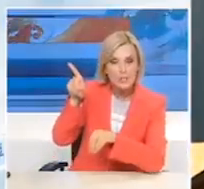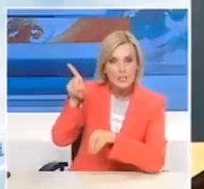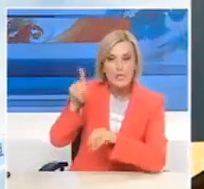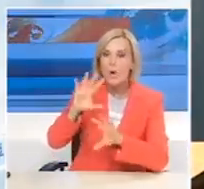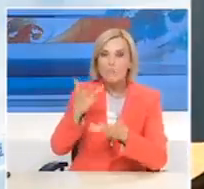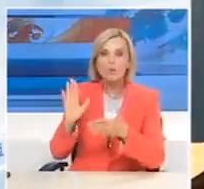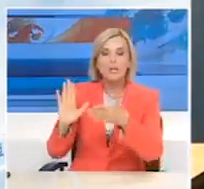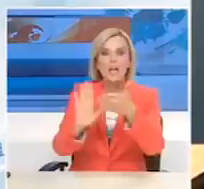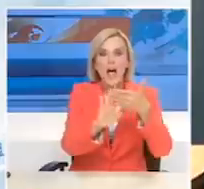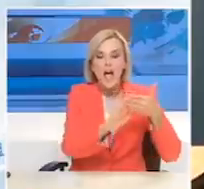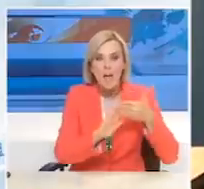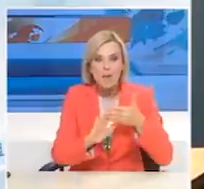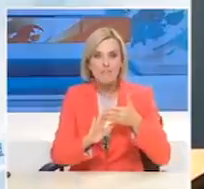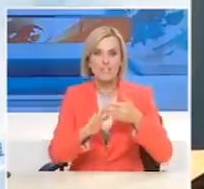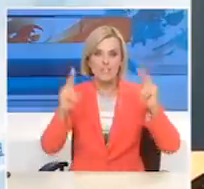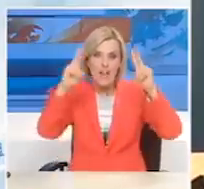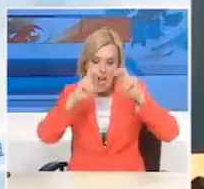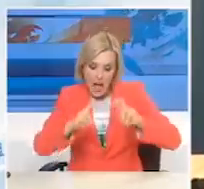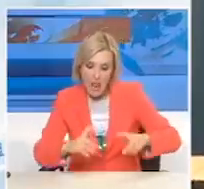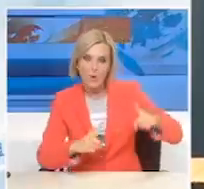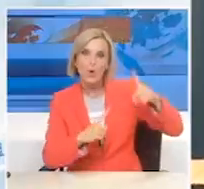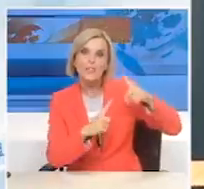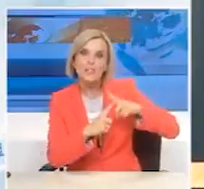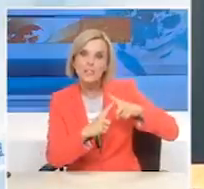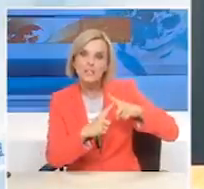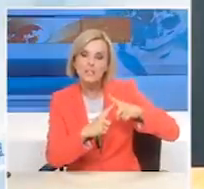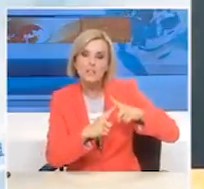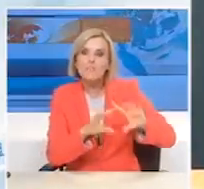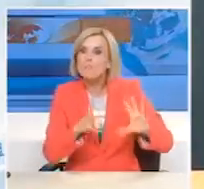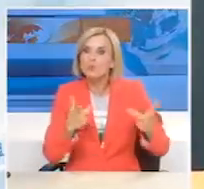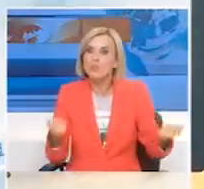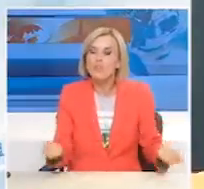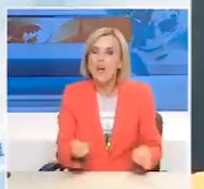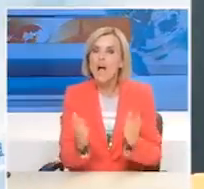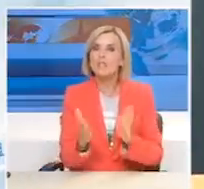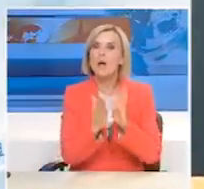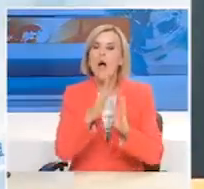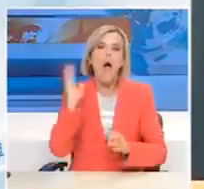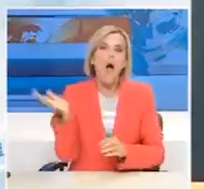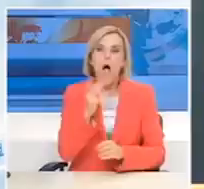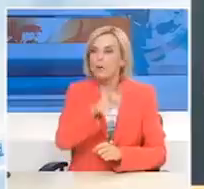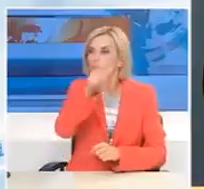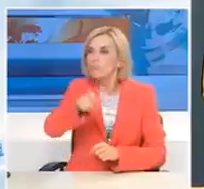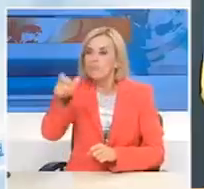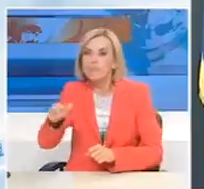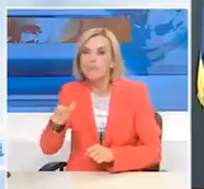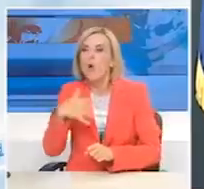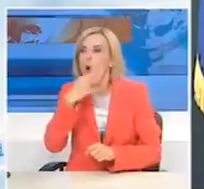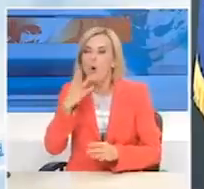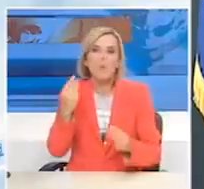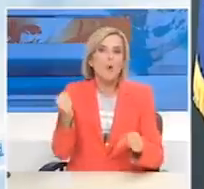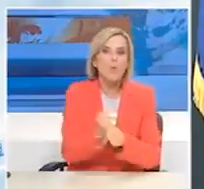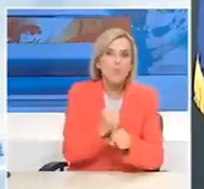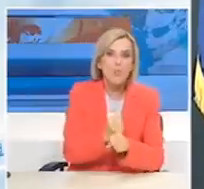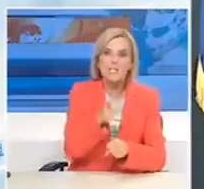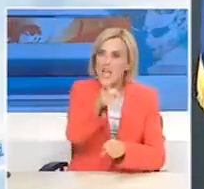κρουσμάτων σε ταξιδιώτες, ώστε να περιοριστεί το ρίσκο για νέα διασπορά του ιού στη χώρα? Ακόμα και αν ο ίδιος δεν τα καταφέρετε λόγω φόρτου εργασίας να